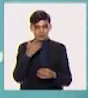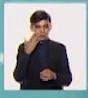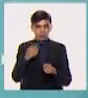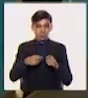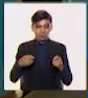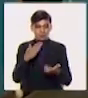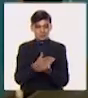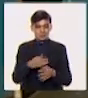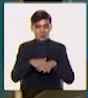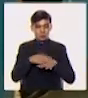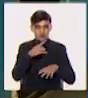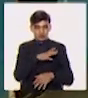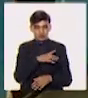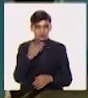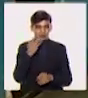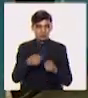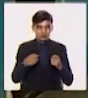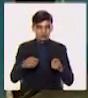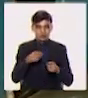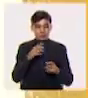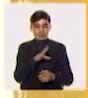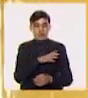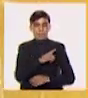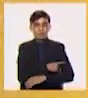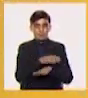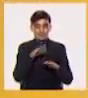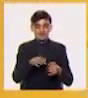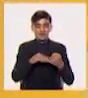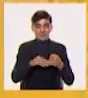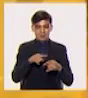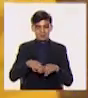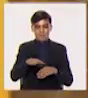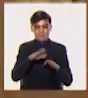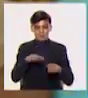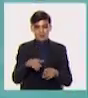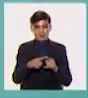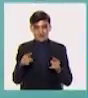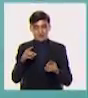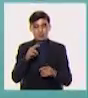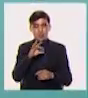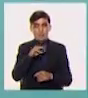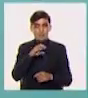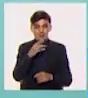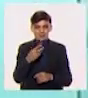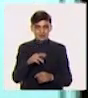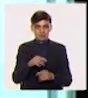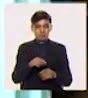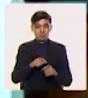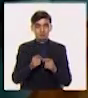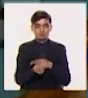келеді дейді халық. Айтуларынша, емханаға деп белгіленген жерлерде араға біраз уақыт салып, коммерциялық нысандар